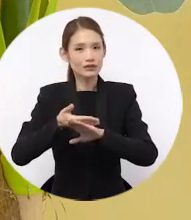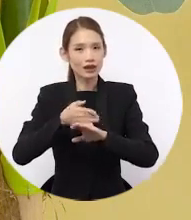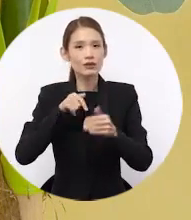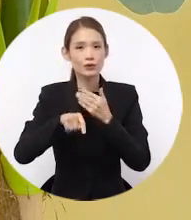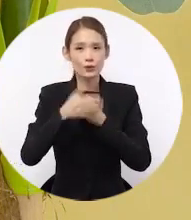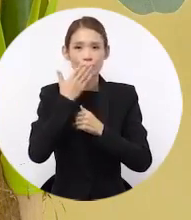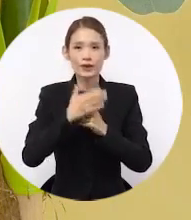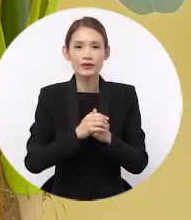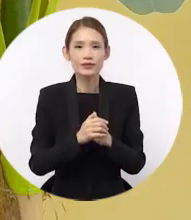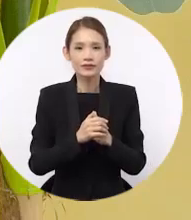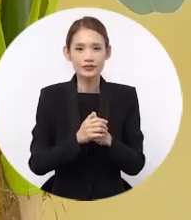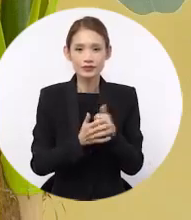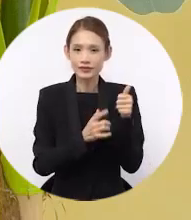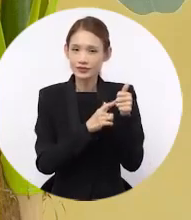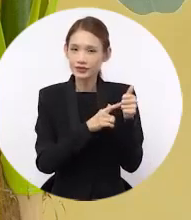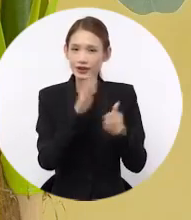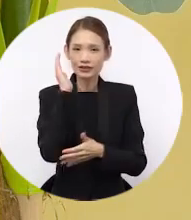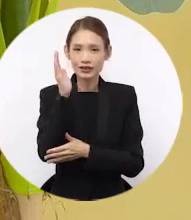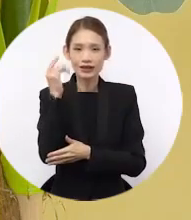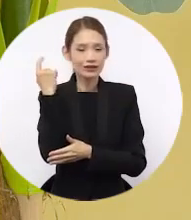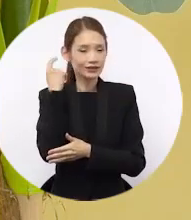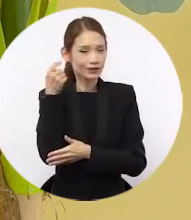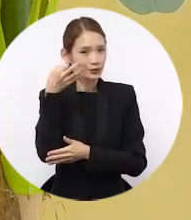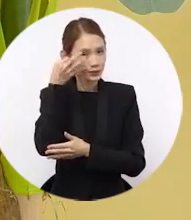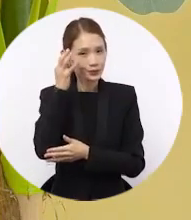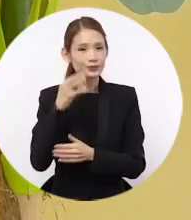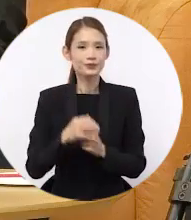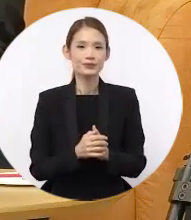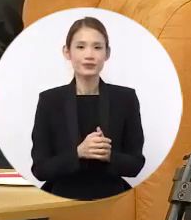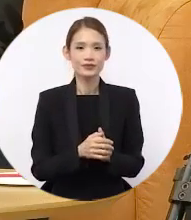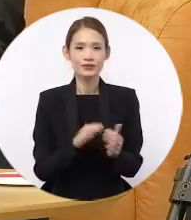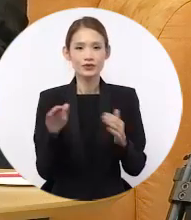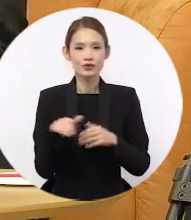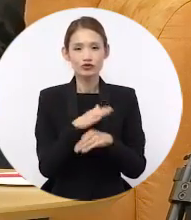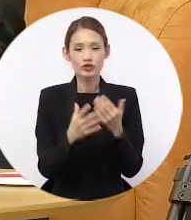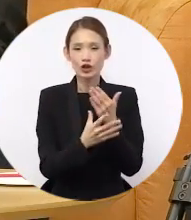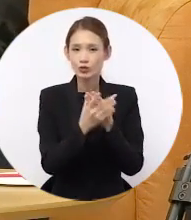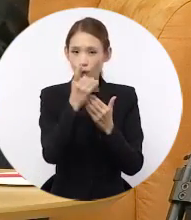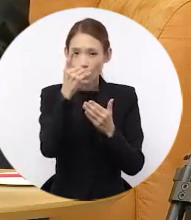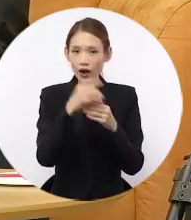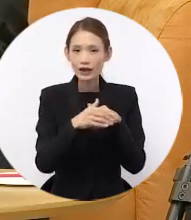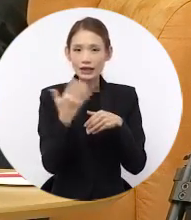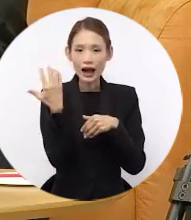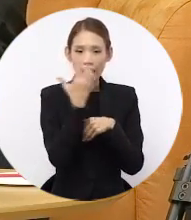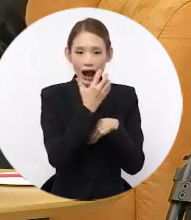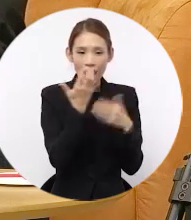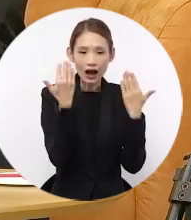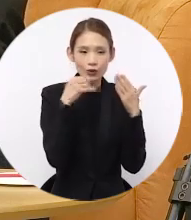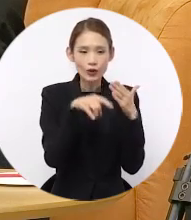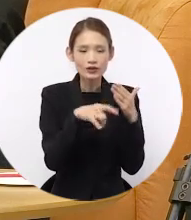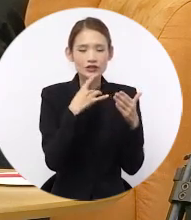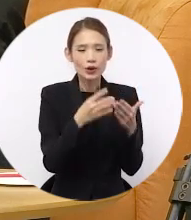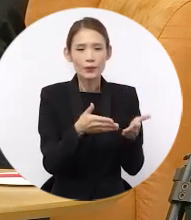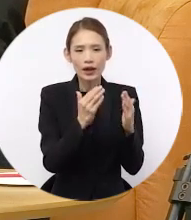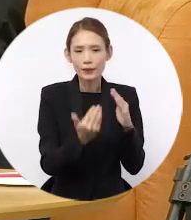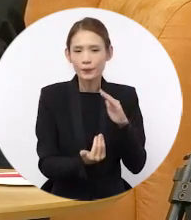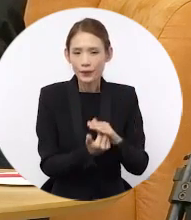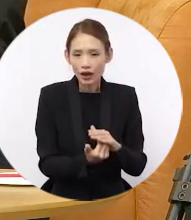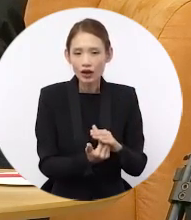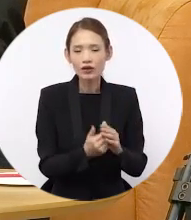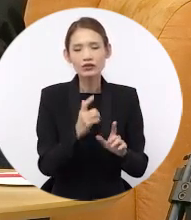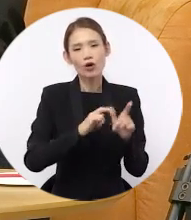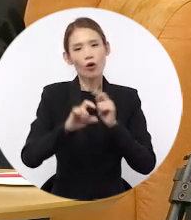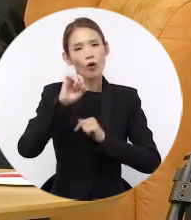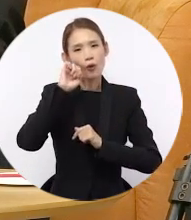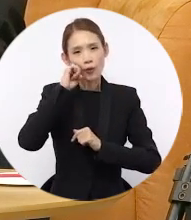볼 수 있겠다 하는 생각이 한솔님 이야기 듣고 문득 생각이 나네요. 우리가 통합을 일반 학교에서만 이뤄야 된다고 생각을 하니까